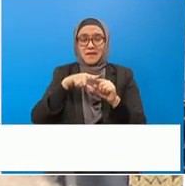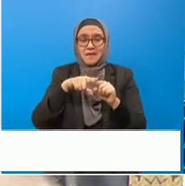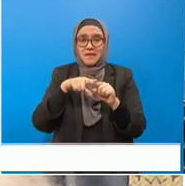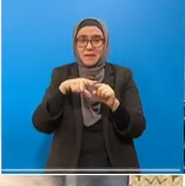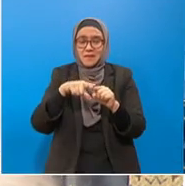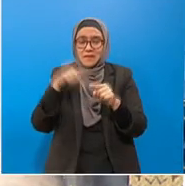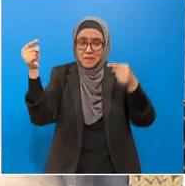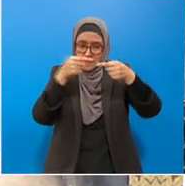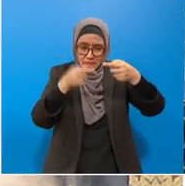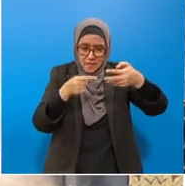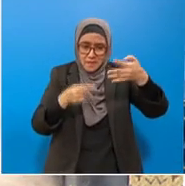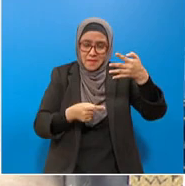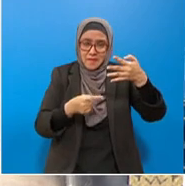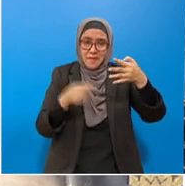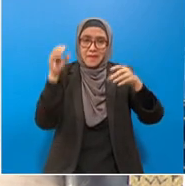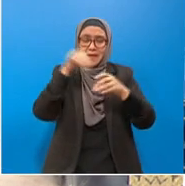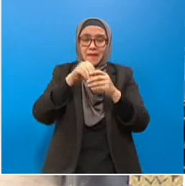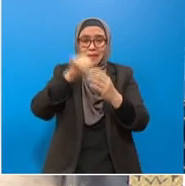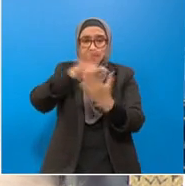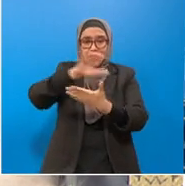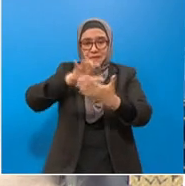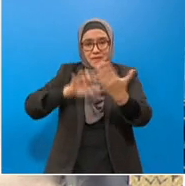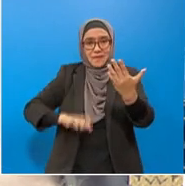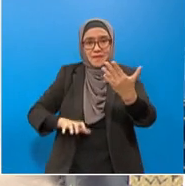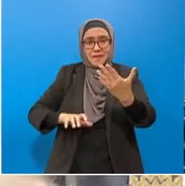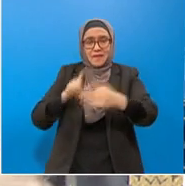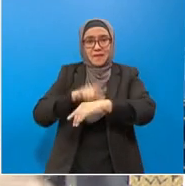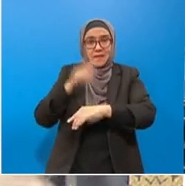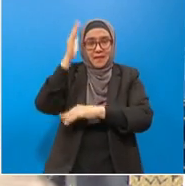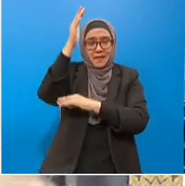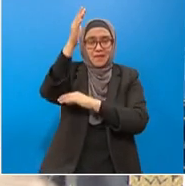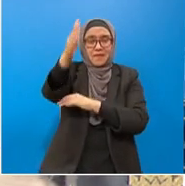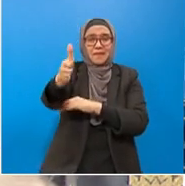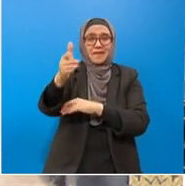kerangka ataupun kita merangka hala tuju pendidikan tinggi negara pasca pandemik.